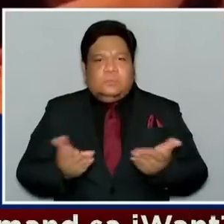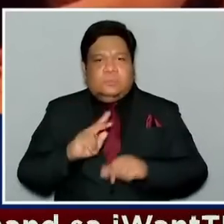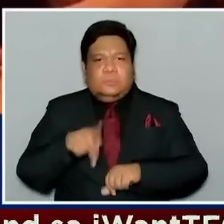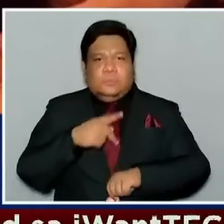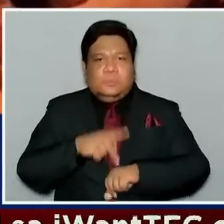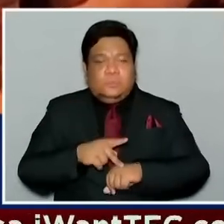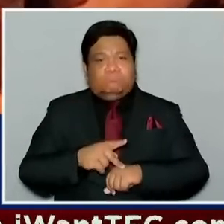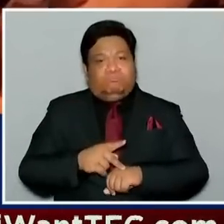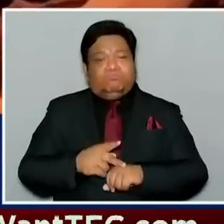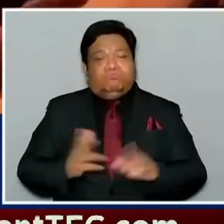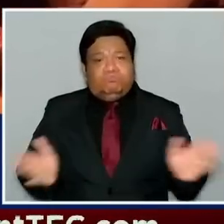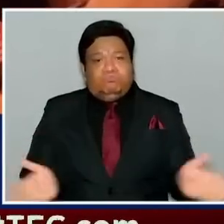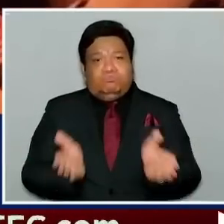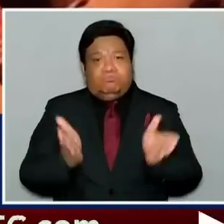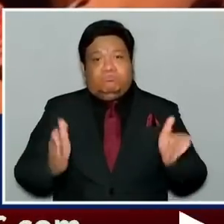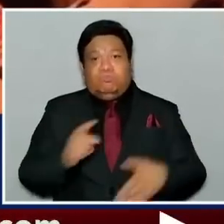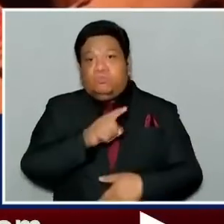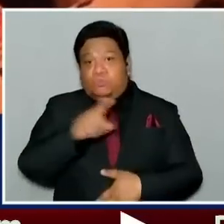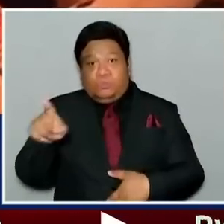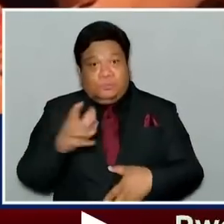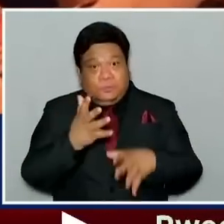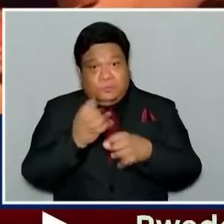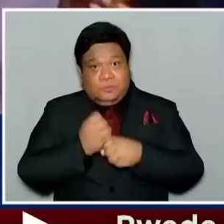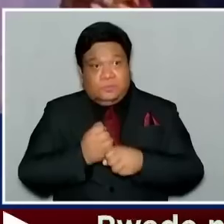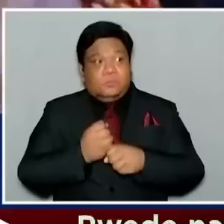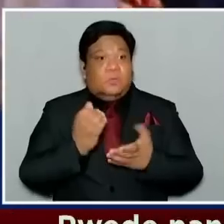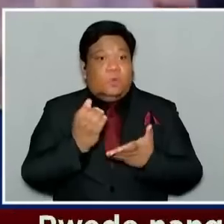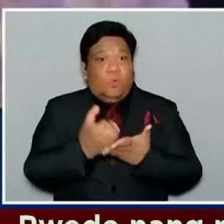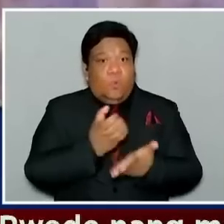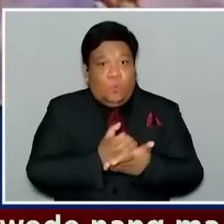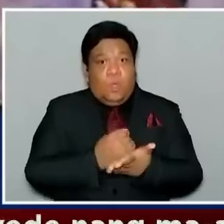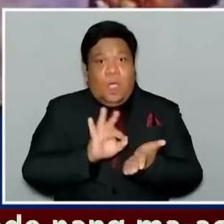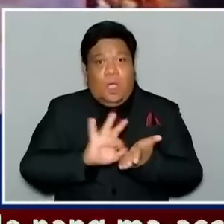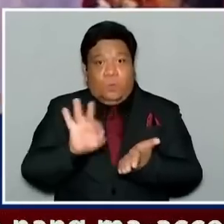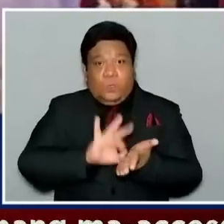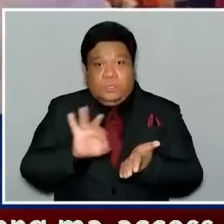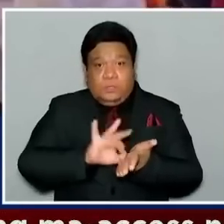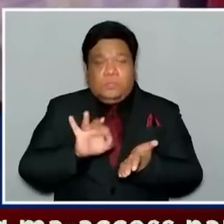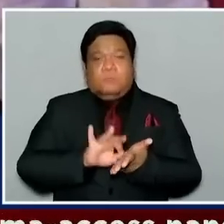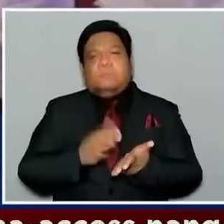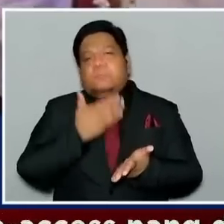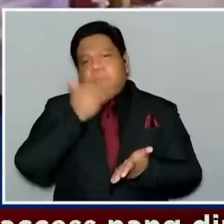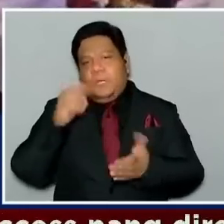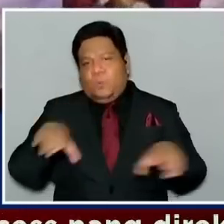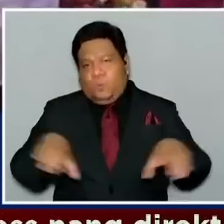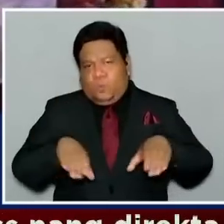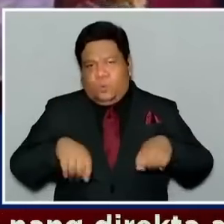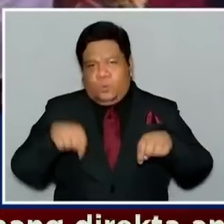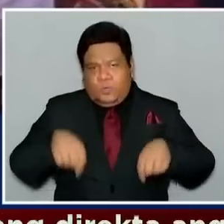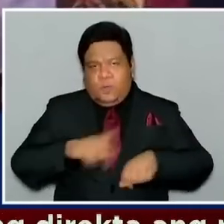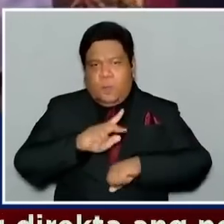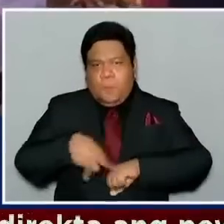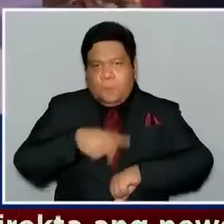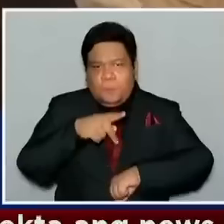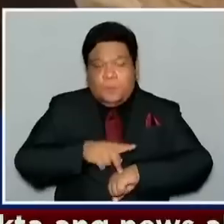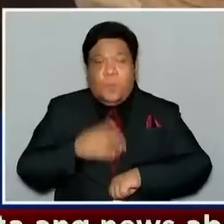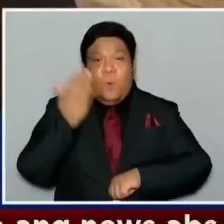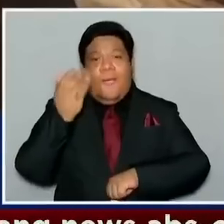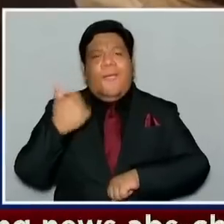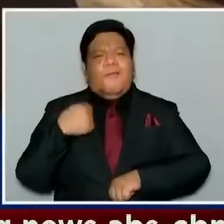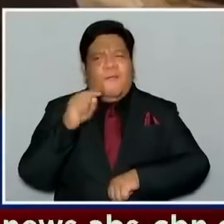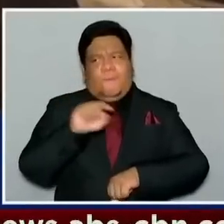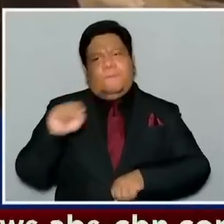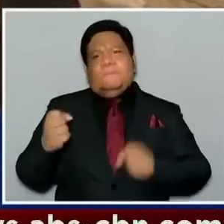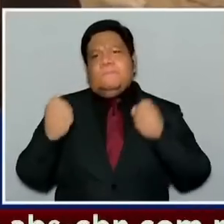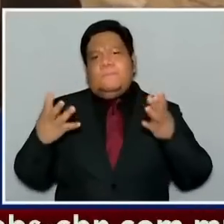hinihimok ng board ang mga kumukuha ng kursong accountancy na magtrabaho muna dito sa Pilipinas dahil marami din namang